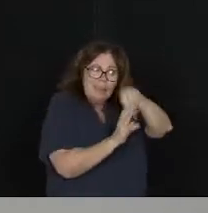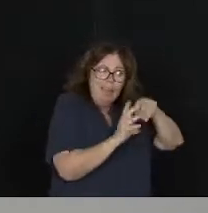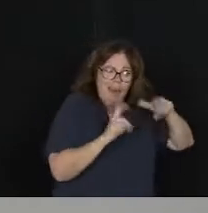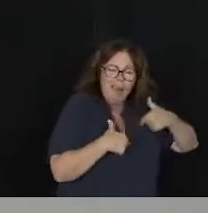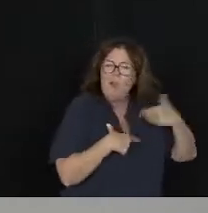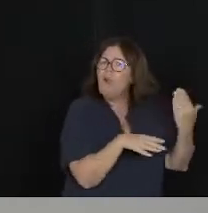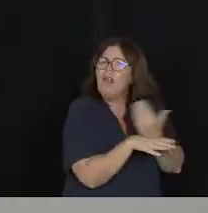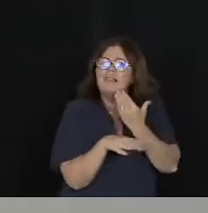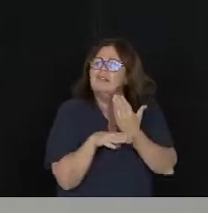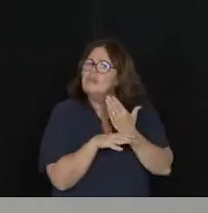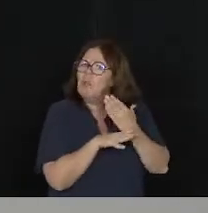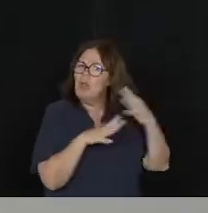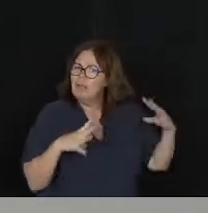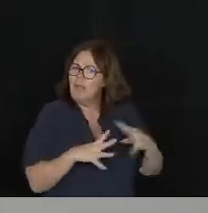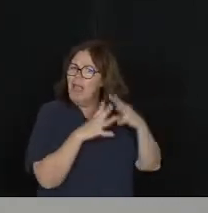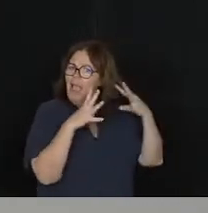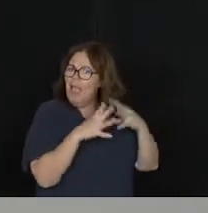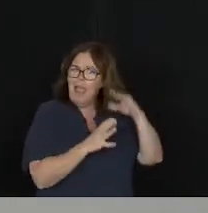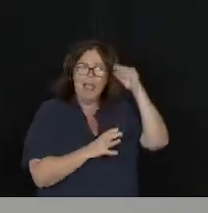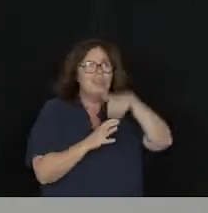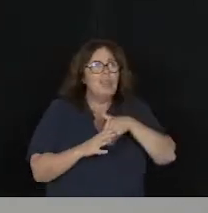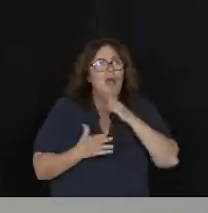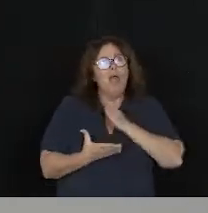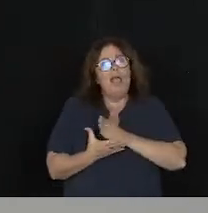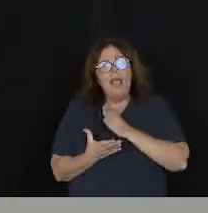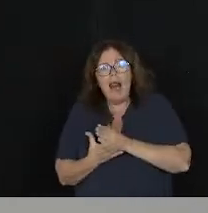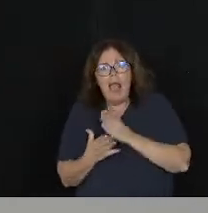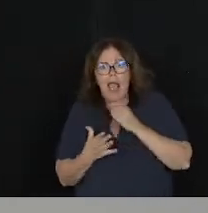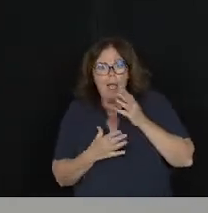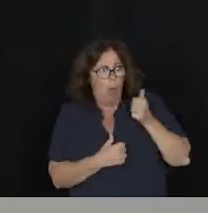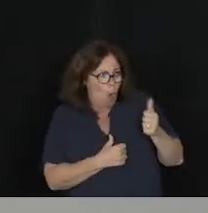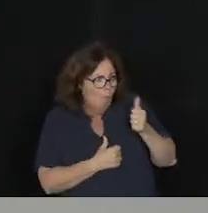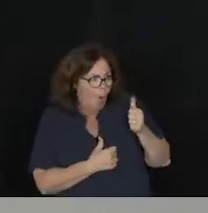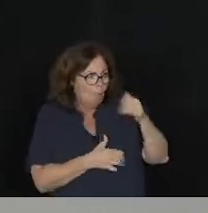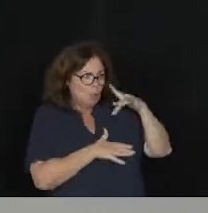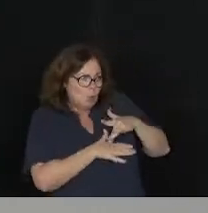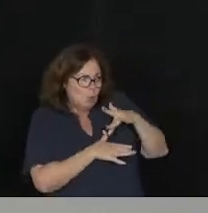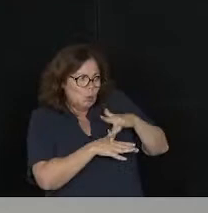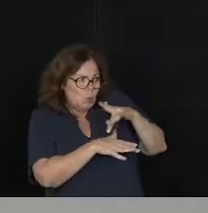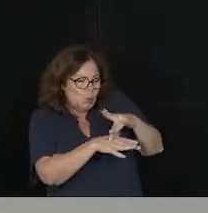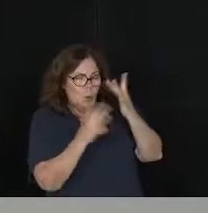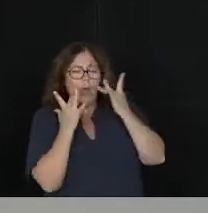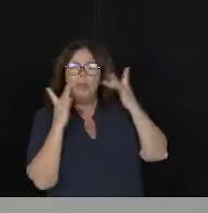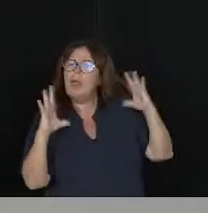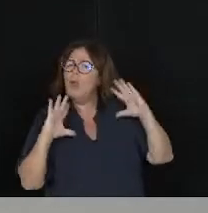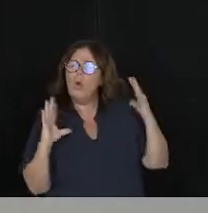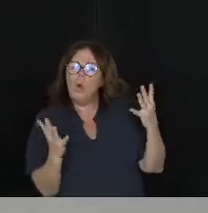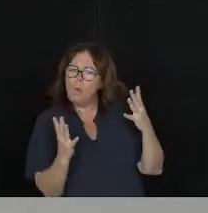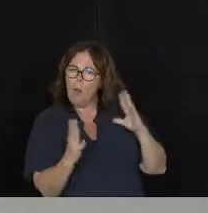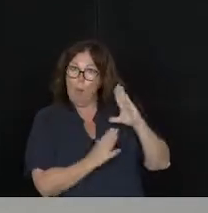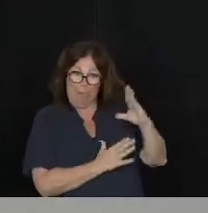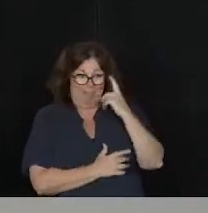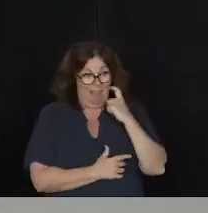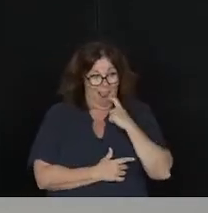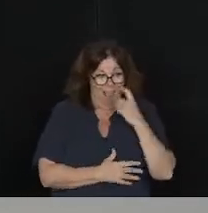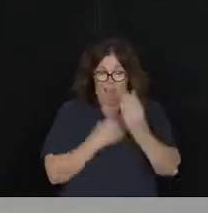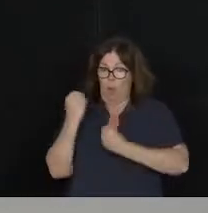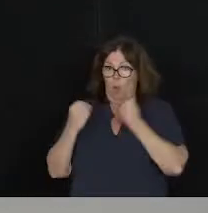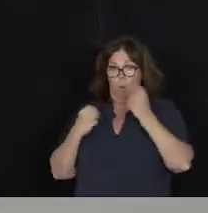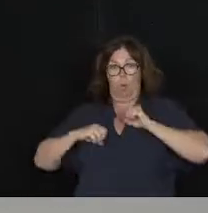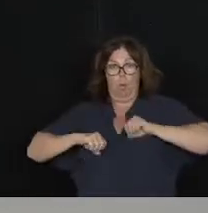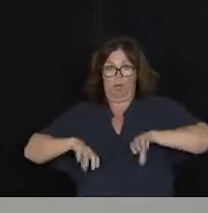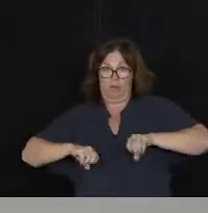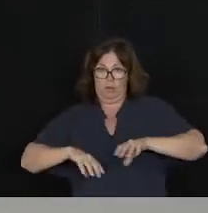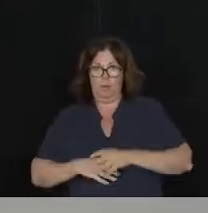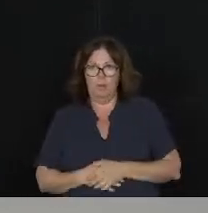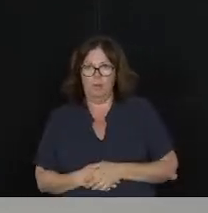rentrer dans les établissements scolaires, des écoles, des salles de classe, et quelles expériences en tirent les acteurs, enseignants comme élèves. Alors c'est d'abord un bris de